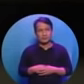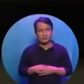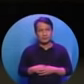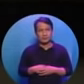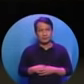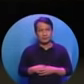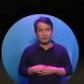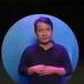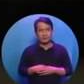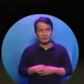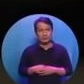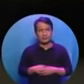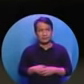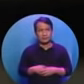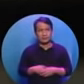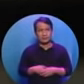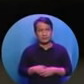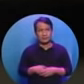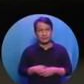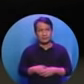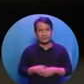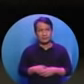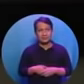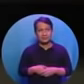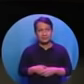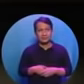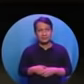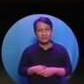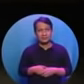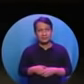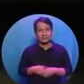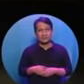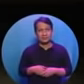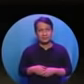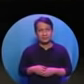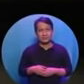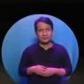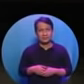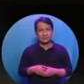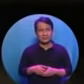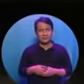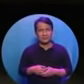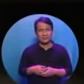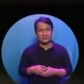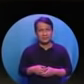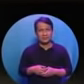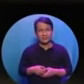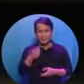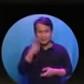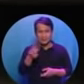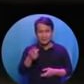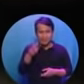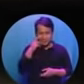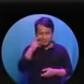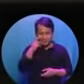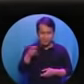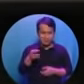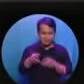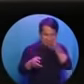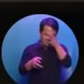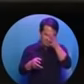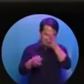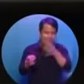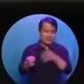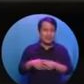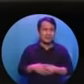may saltik. Hindi mo nakikita na nanilip ka, di ba? Ba't ko? Bakit ako nanginilip? Eh, ikaw mismo ang nagaganyan kay Papa.